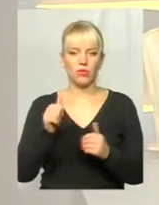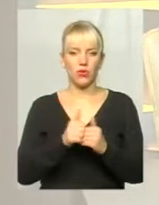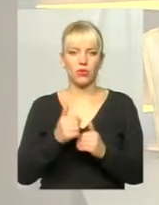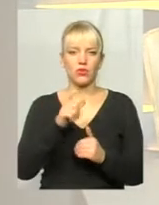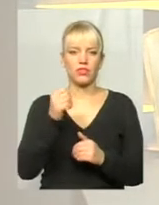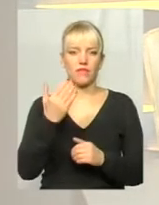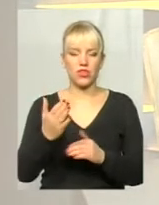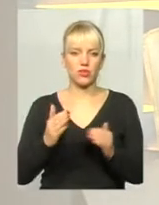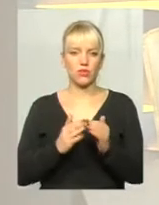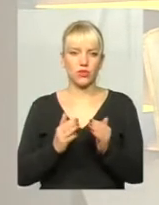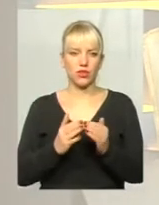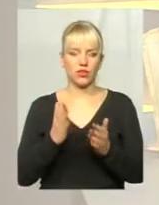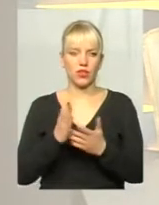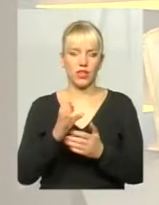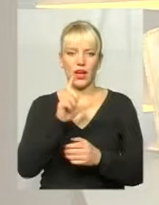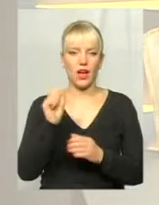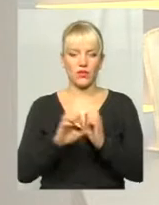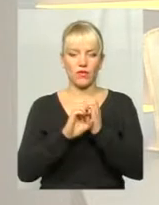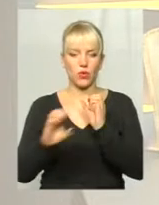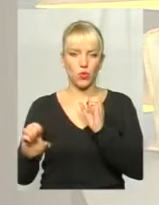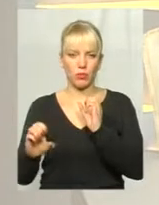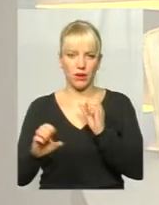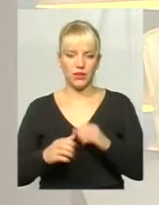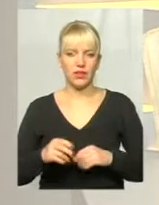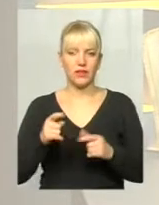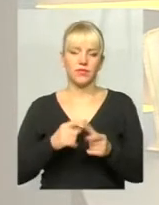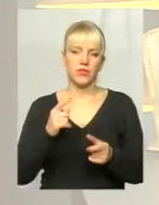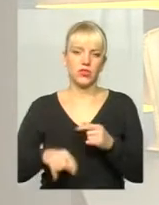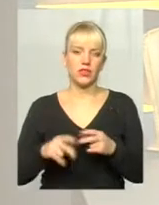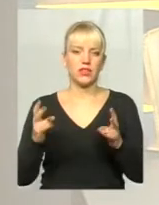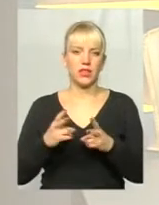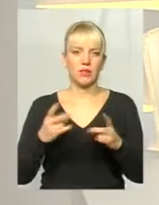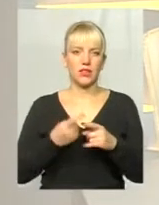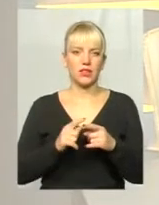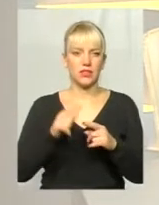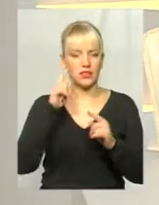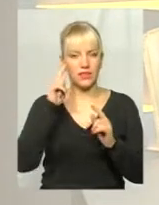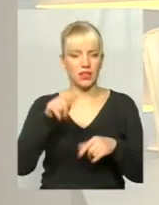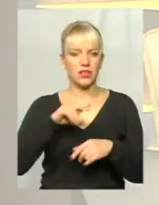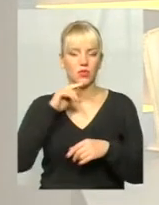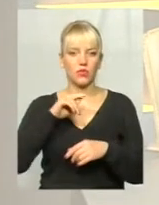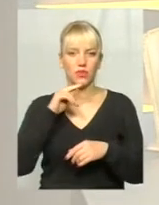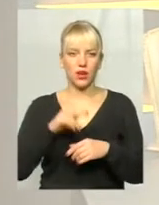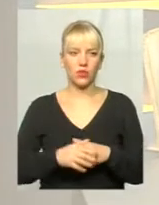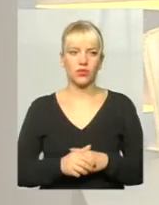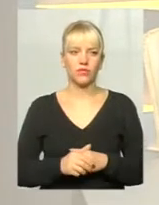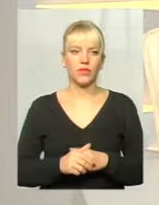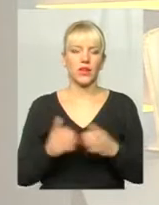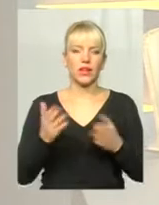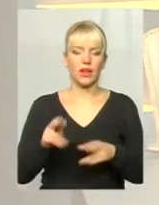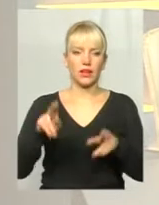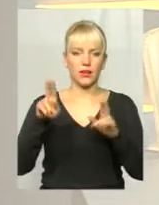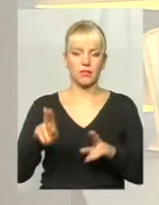будинком проходить газова труба, чи варто на це звертати увагу і яких